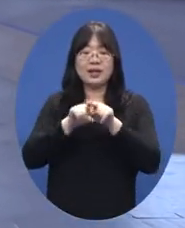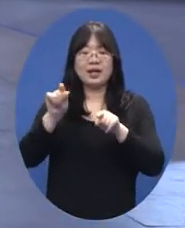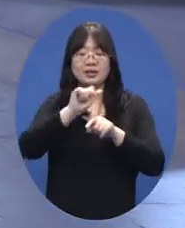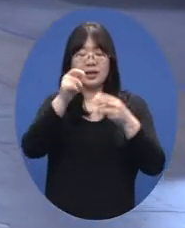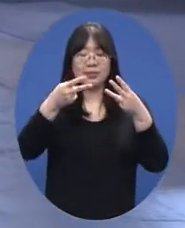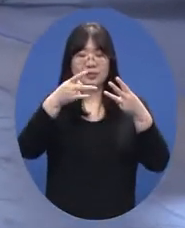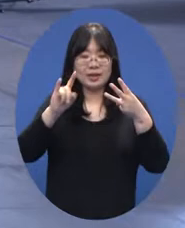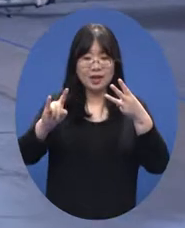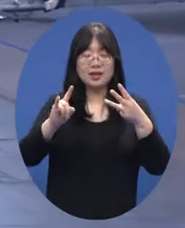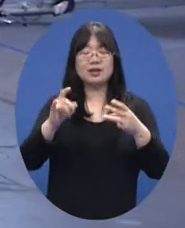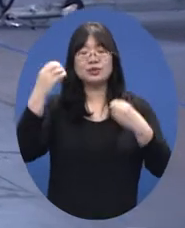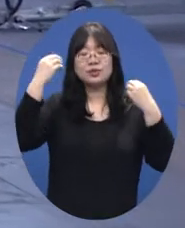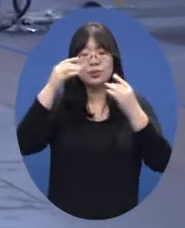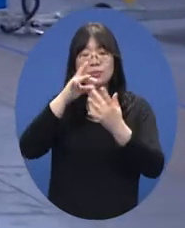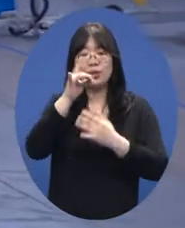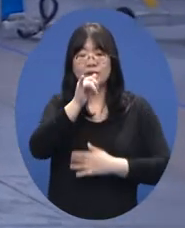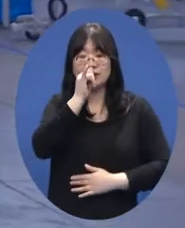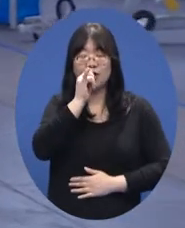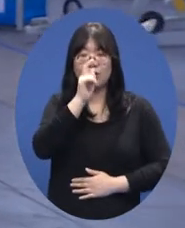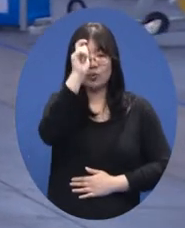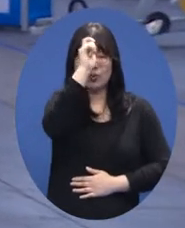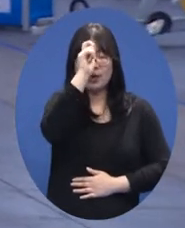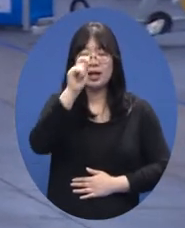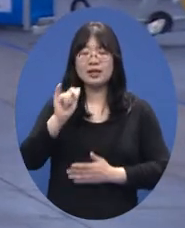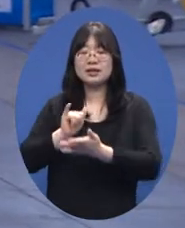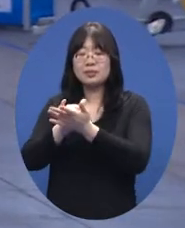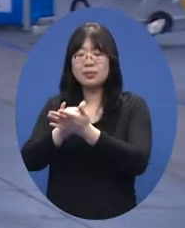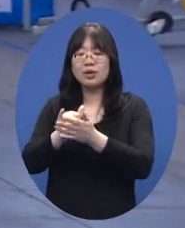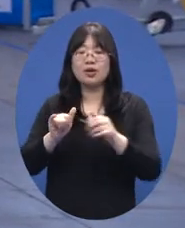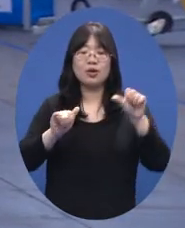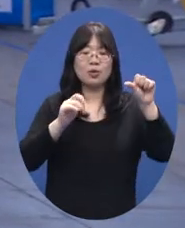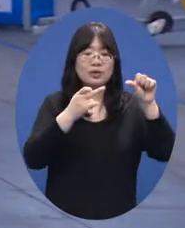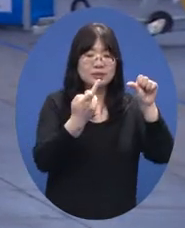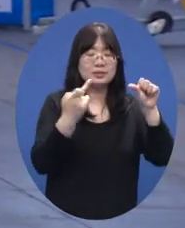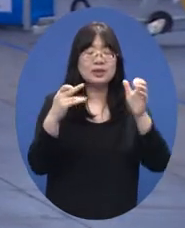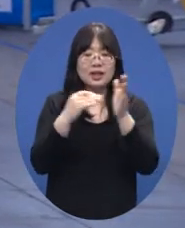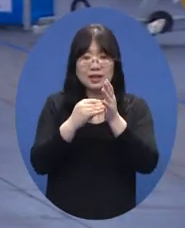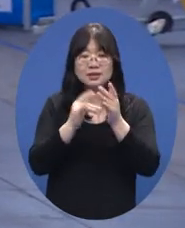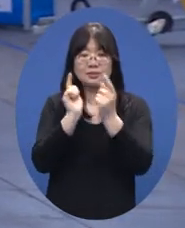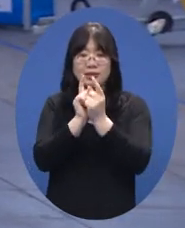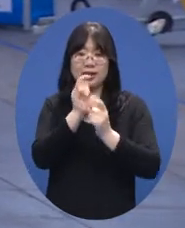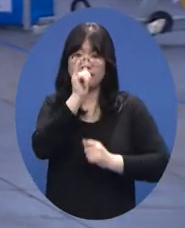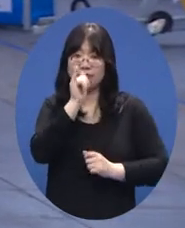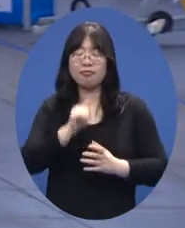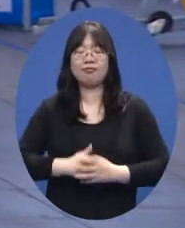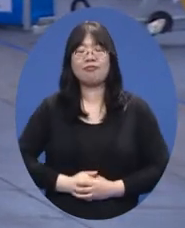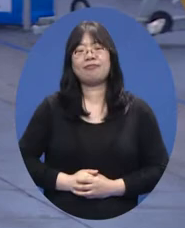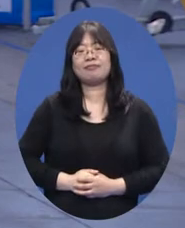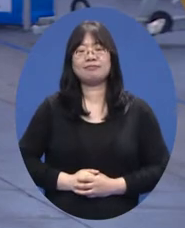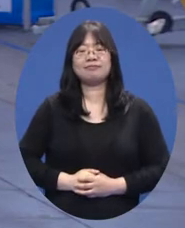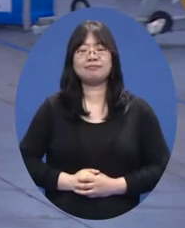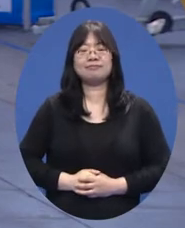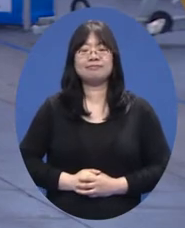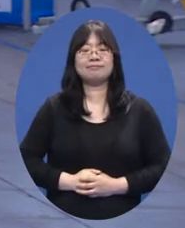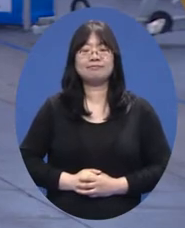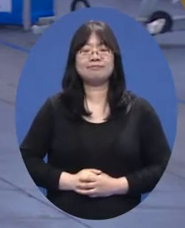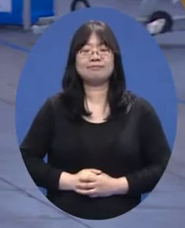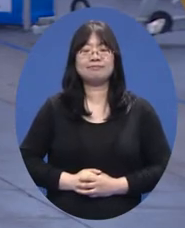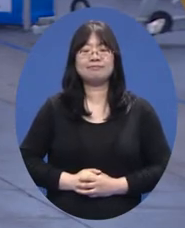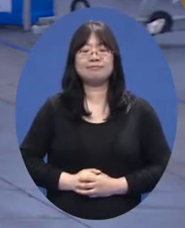보트쇼. 김포 아라마리나와 고양 킨텍스에서 5월 12일까지 만나볼 수 있습니다. 경기 CCTV 최창순입니다.